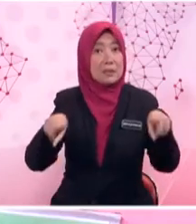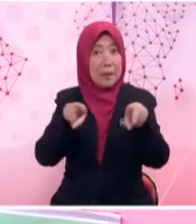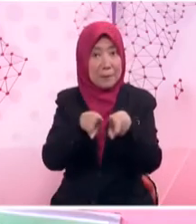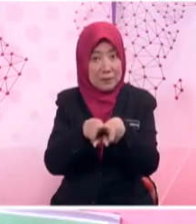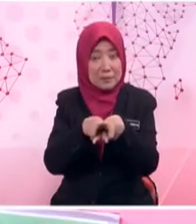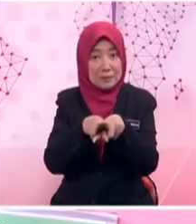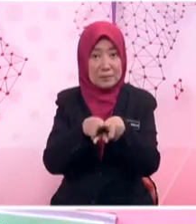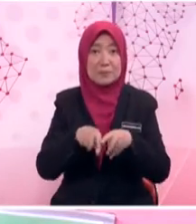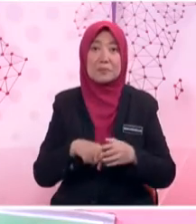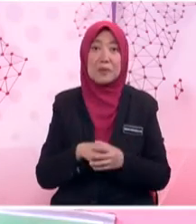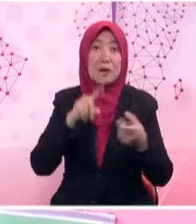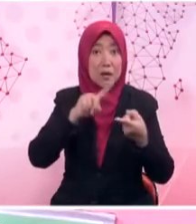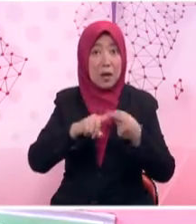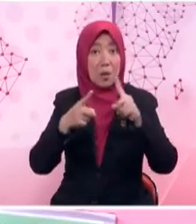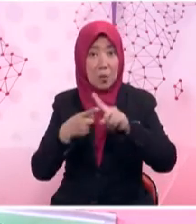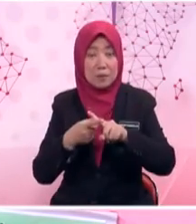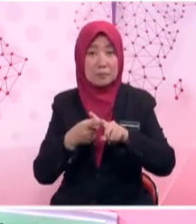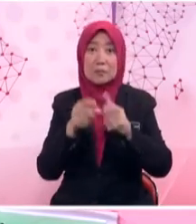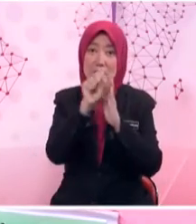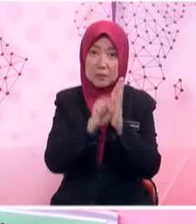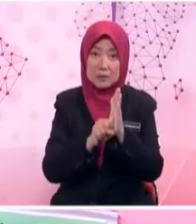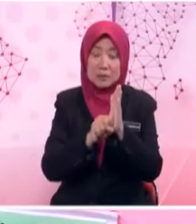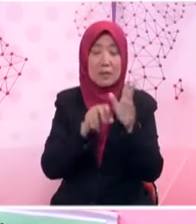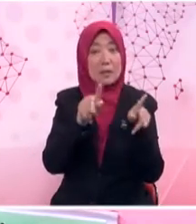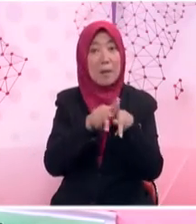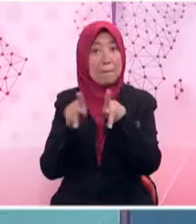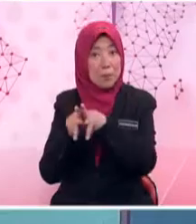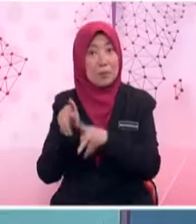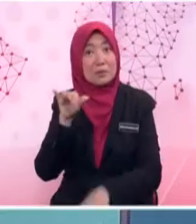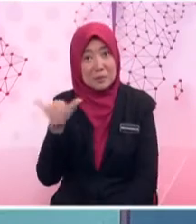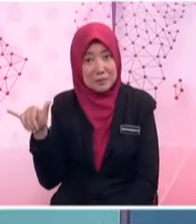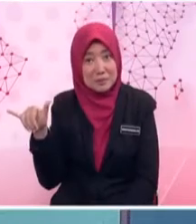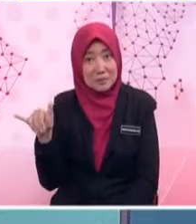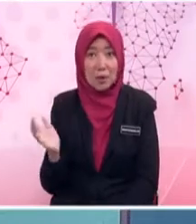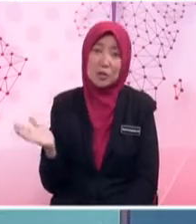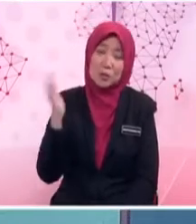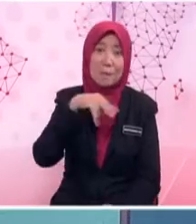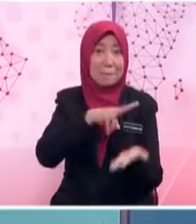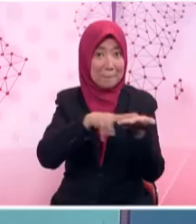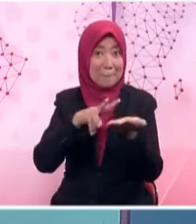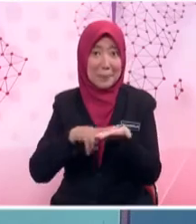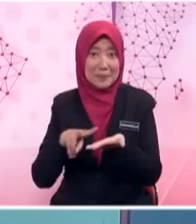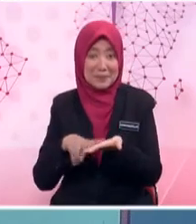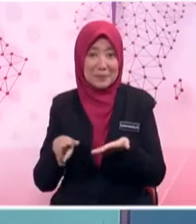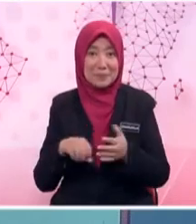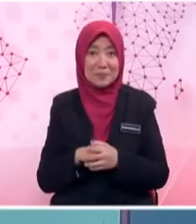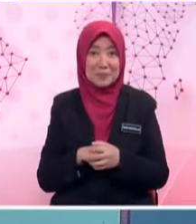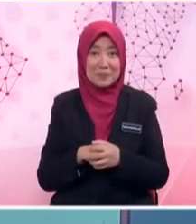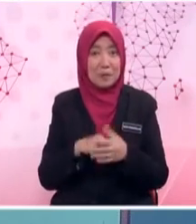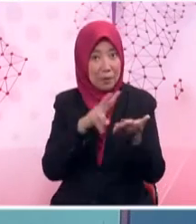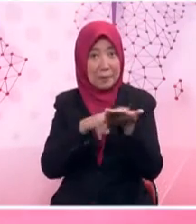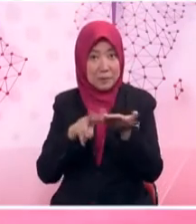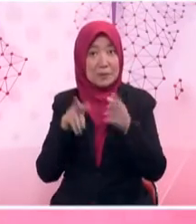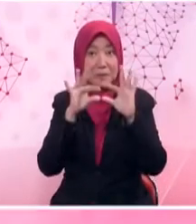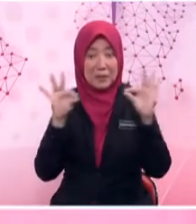bersama kawan sekampungnya. Wah. Okay, jom kita baca. Boleh cikgu. Elvis